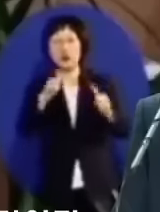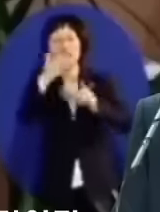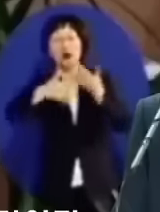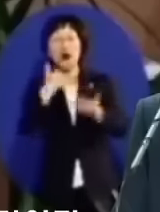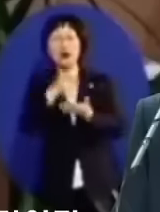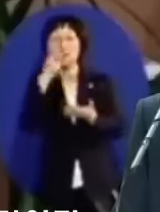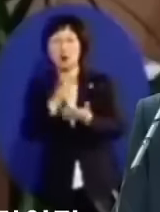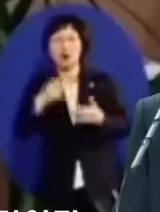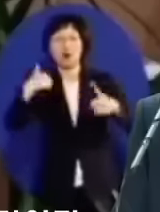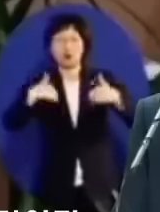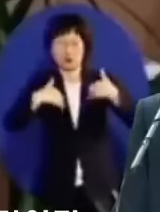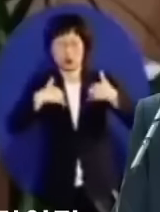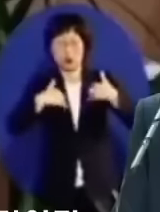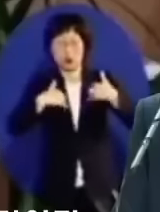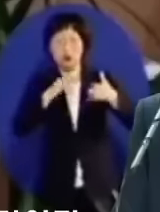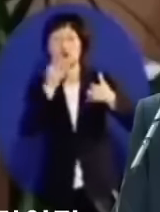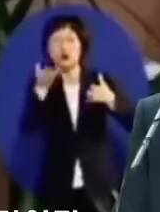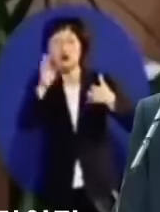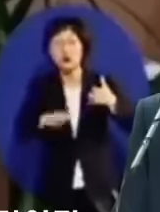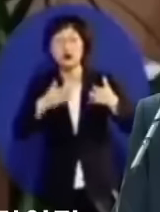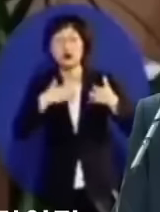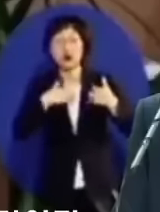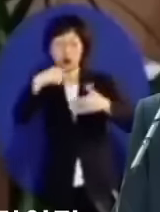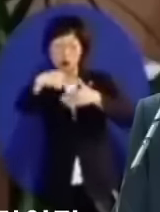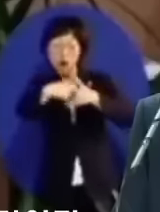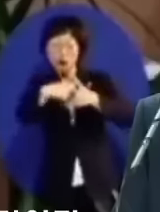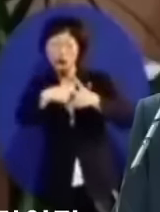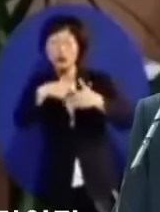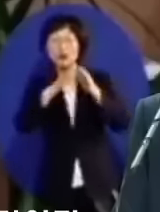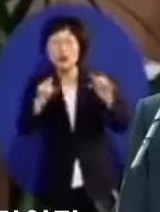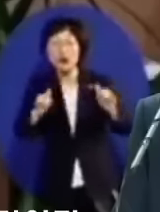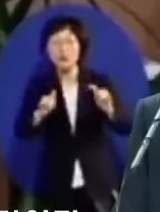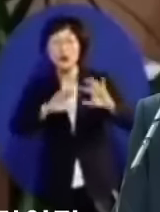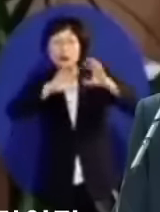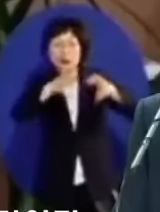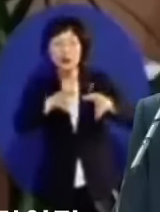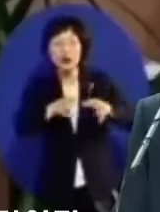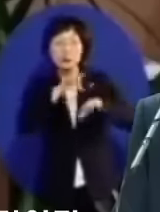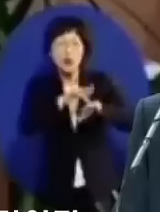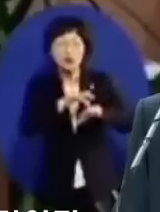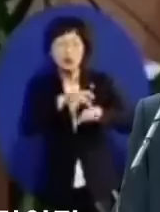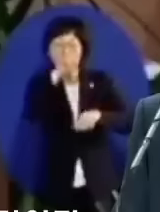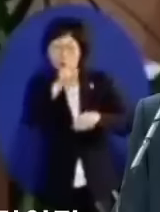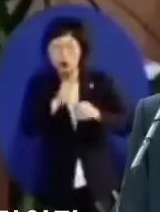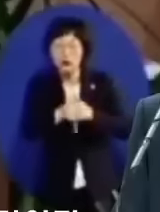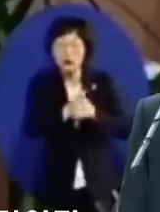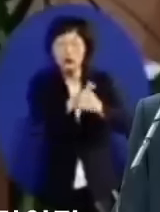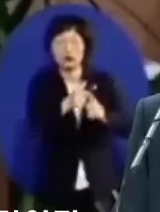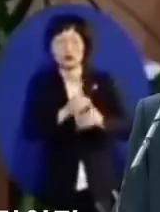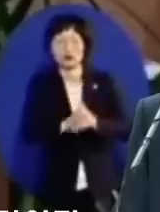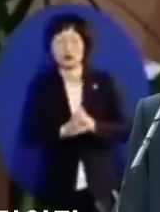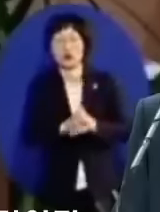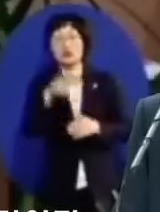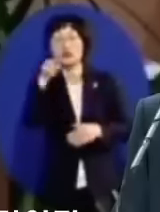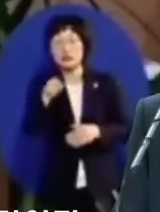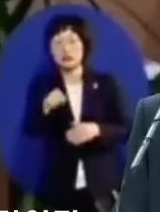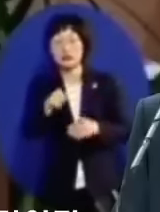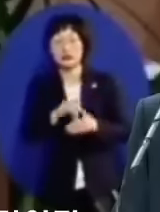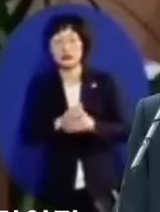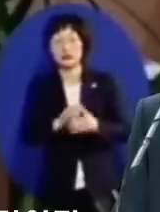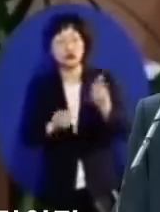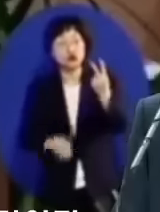법을 즐겨고 하는데 내 그 사람은 세상과 마귀를 좋아해서 따라간다. 이